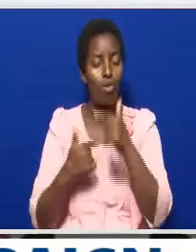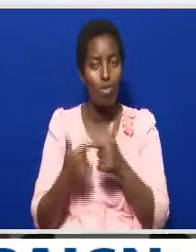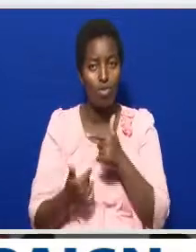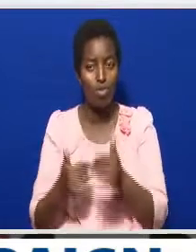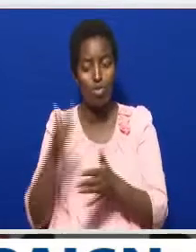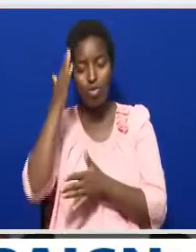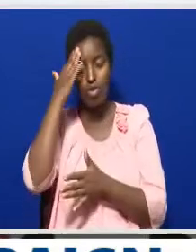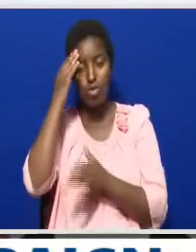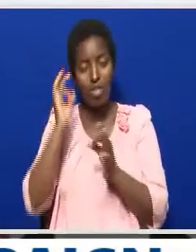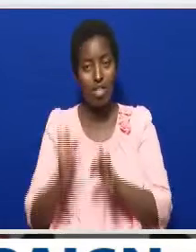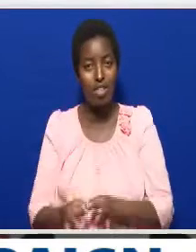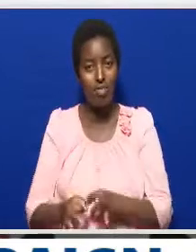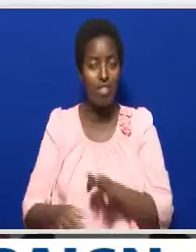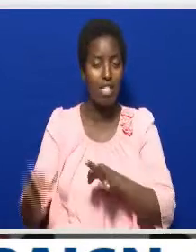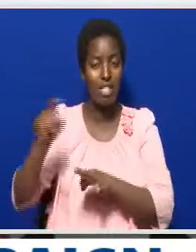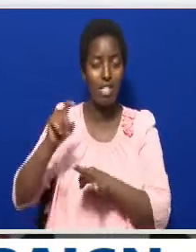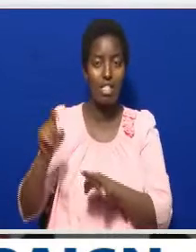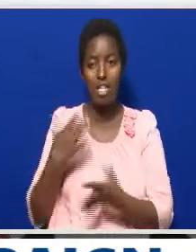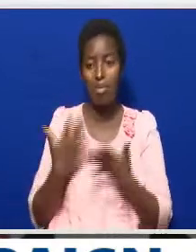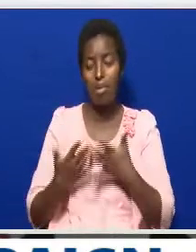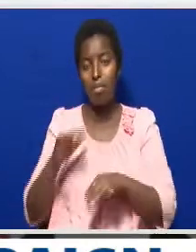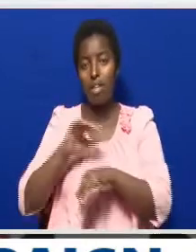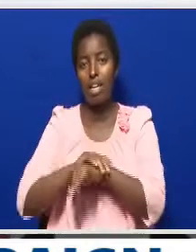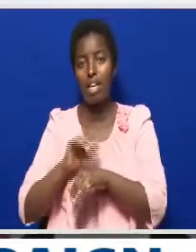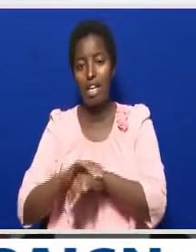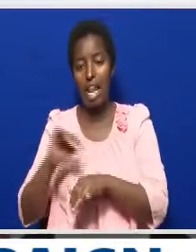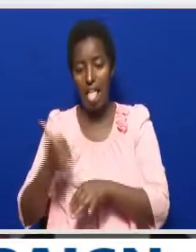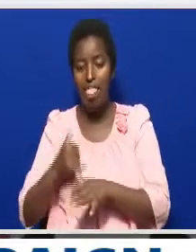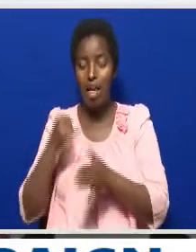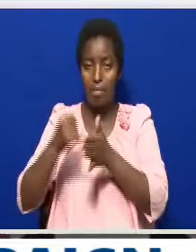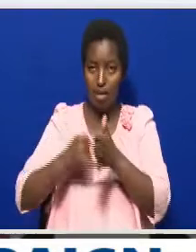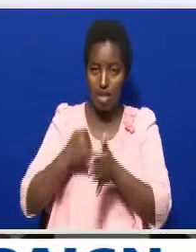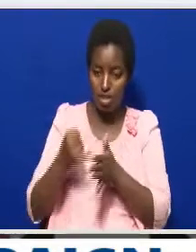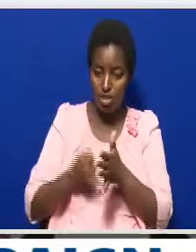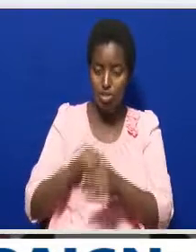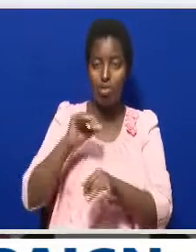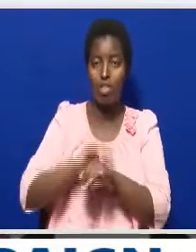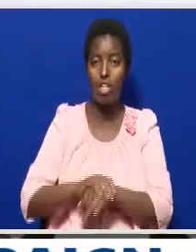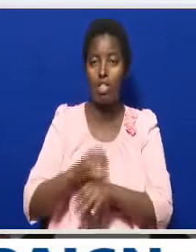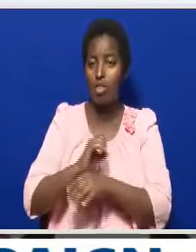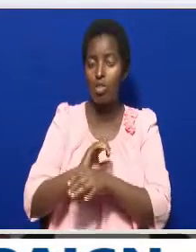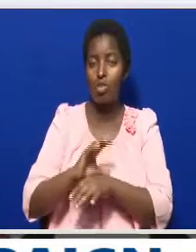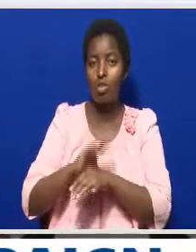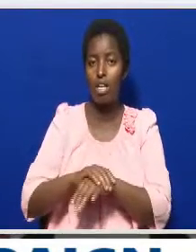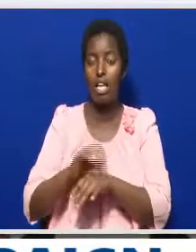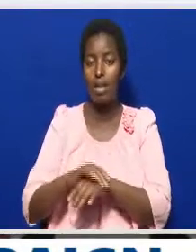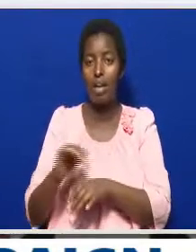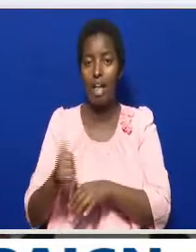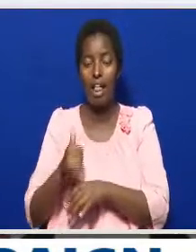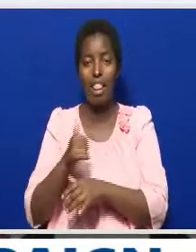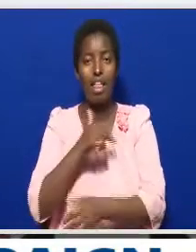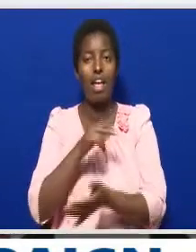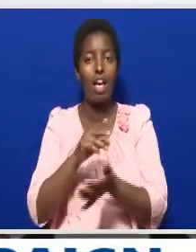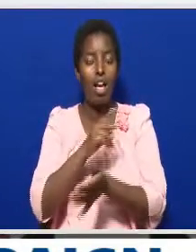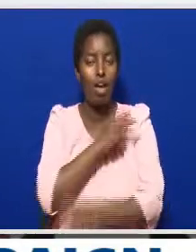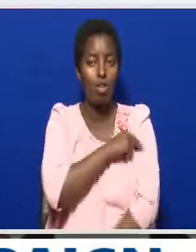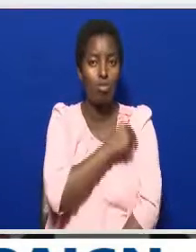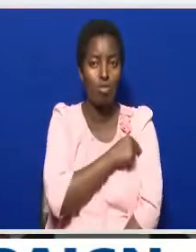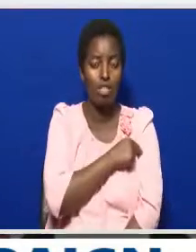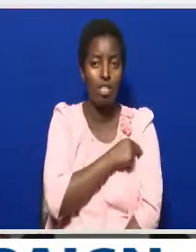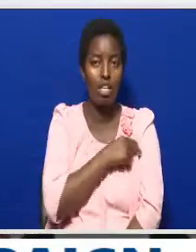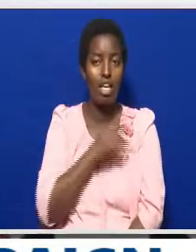kuangalia, ikibidi tunaweza weka mtambo mwingine tena ndio tuweze kupea hospitali zingine. Bado Wakenya hawajapata chanjo ya